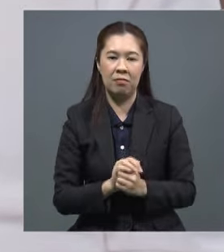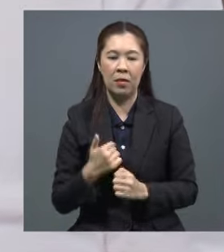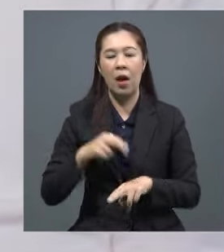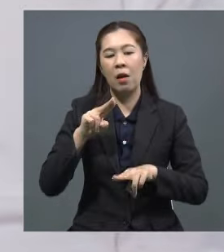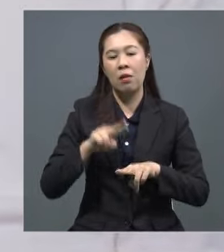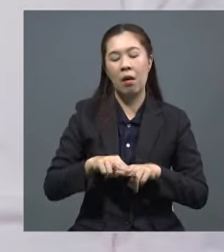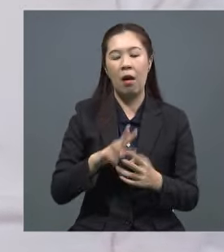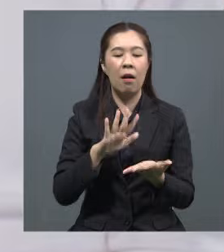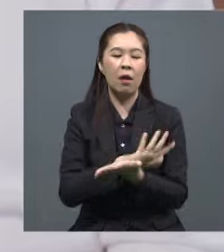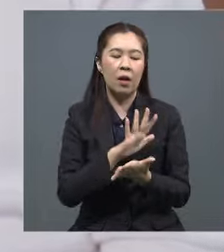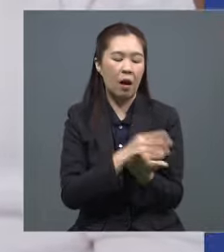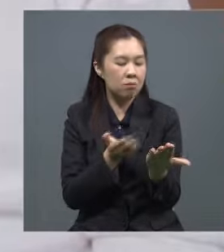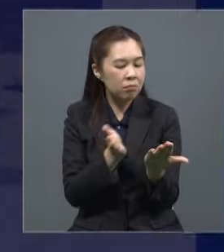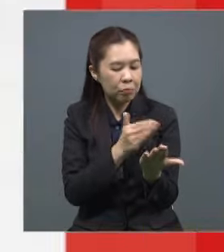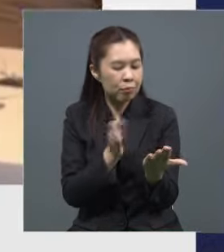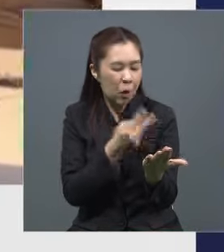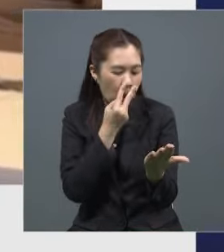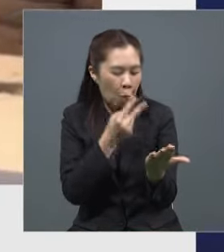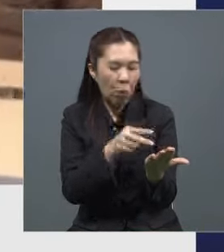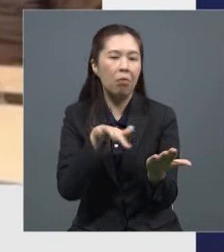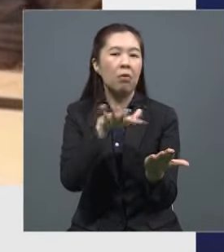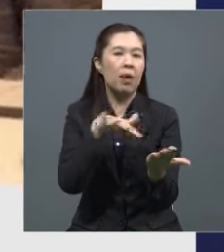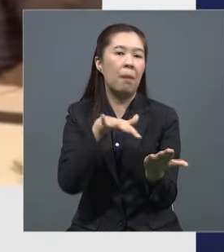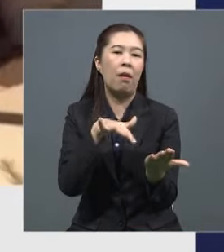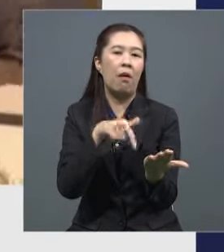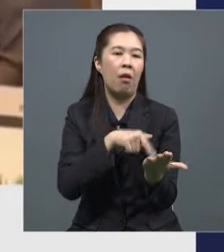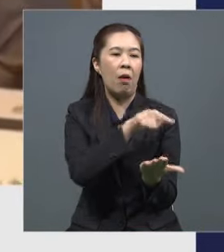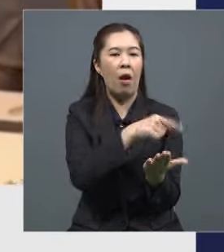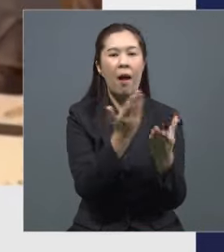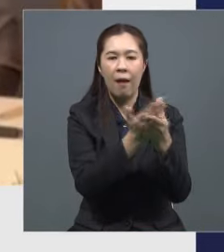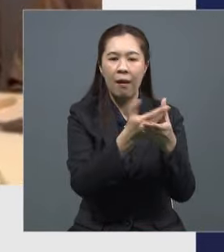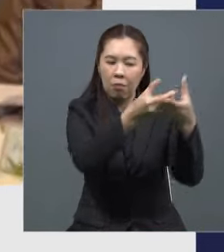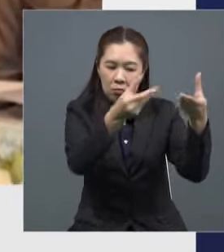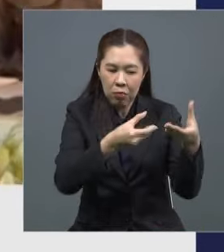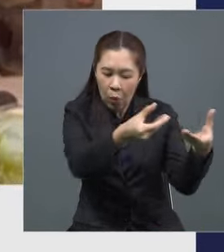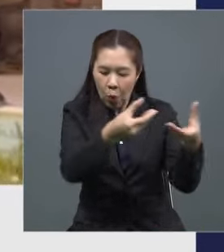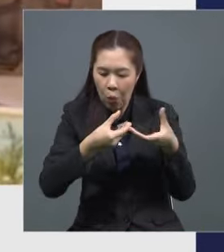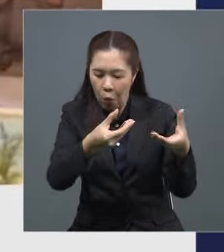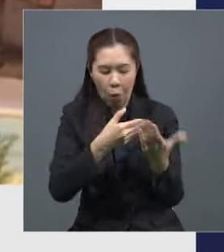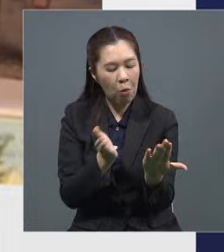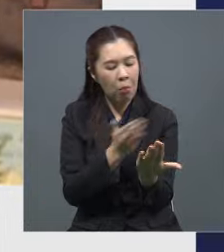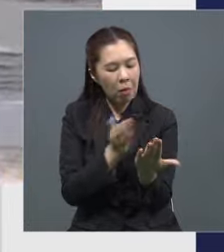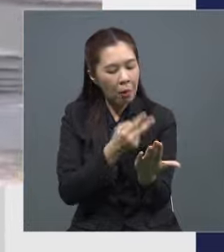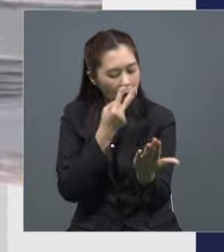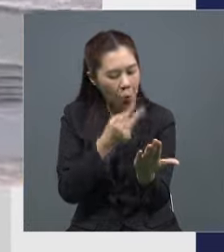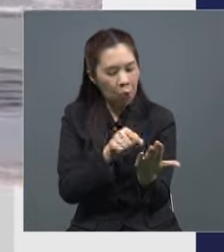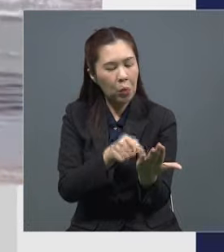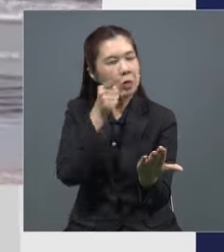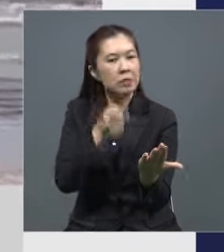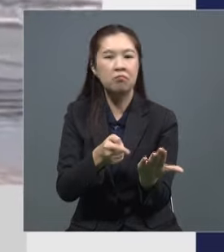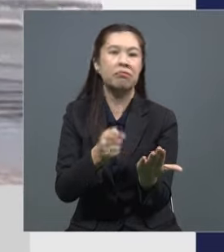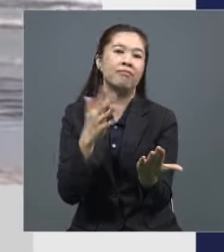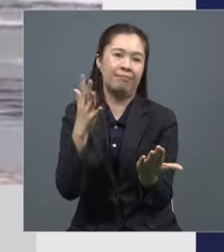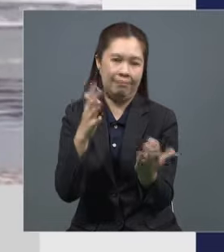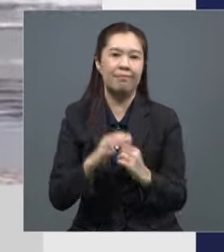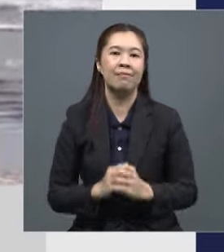เปเปอร์ดูรายงานจากกระดาษที่ข้าราชการหรือว่าคนในพื้นที่รายงานส่งเข้ามาในส่วนกลางอย่างเดียวโดยที่ไม่ได้เห็นของจริงนะครับอ่ะฟัง